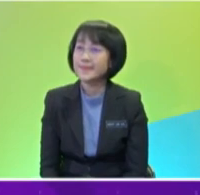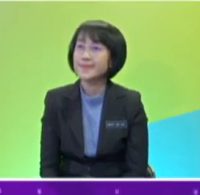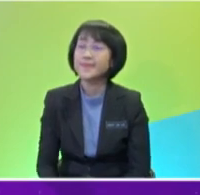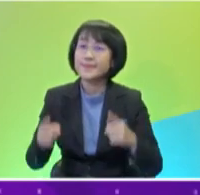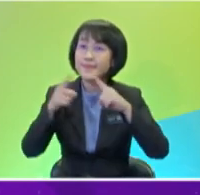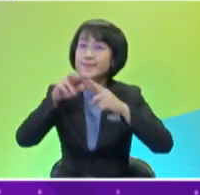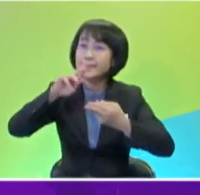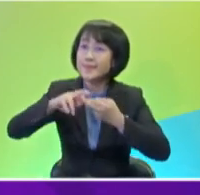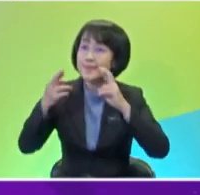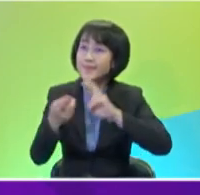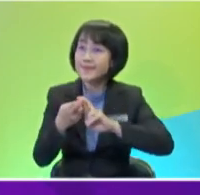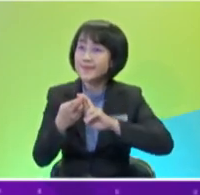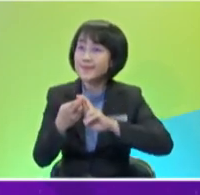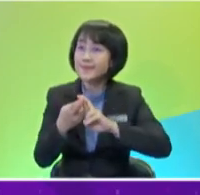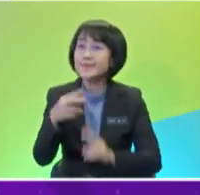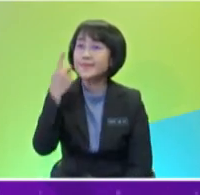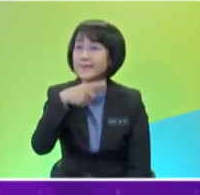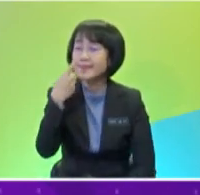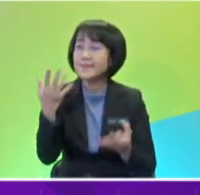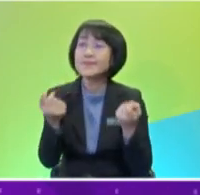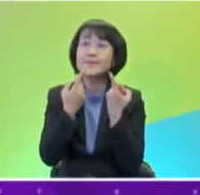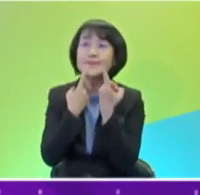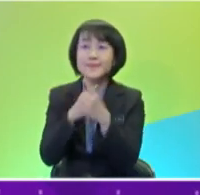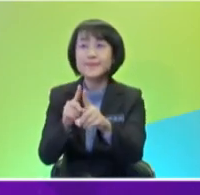rekan-rekan Baik saya berikan jawaban